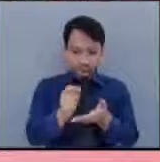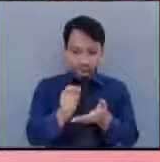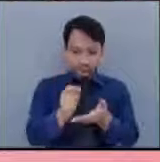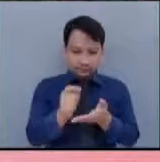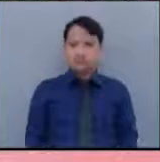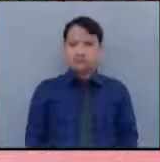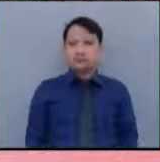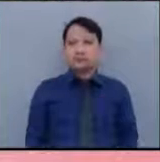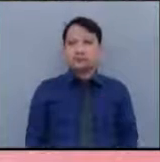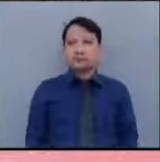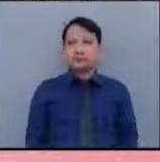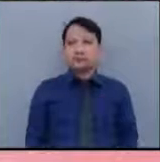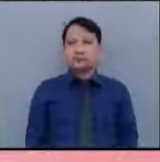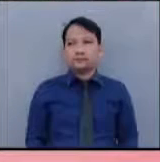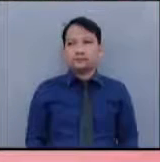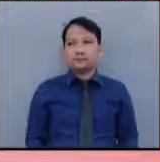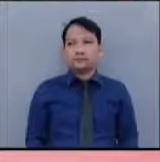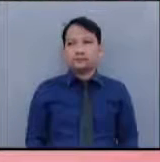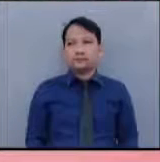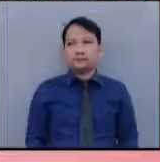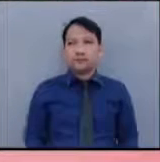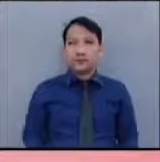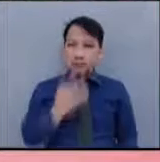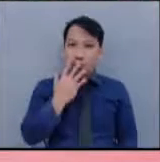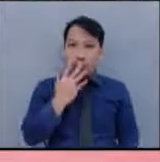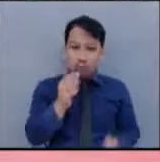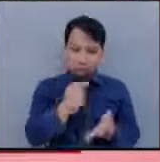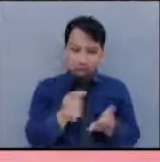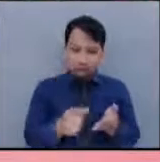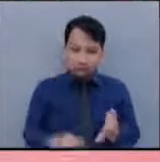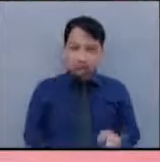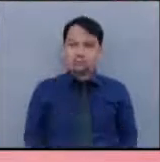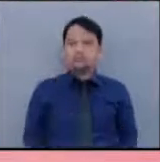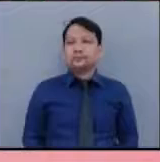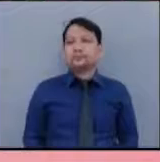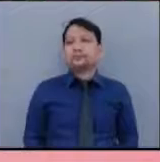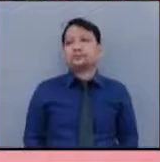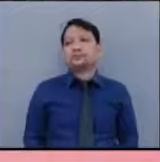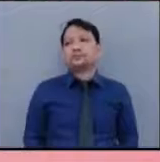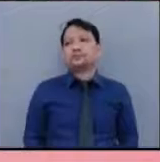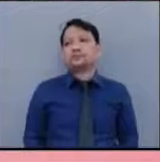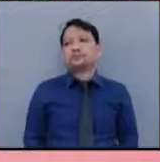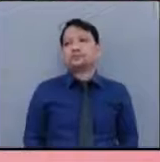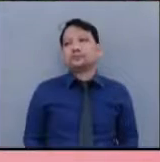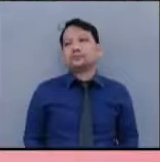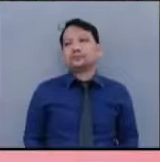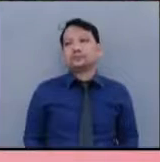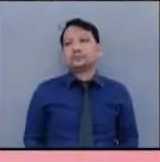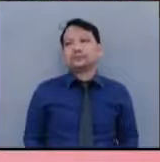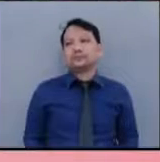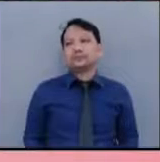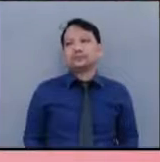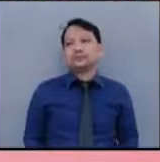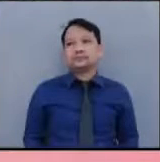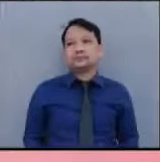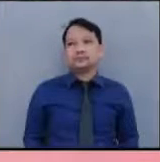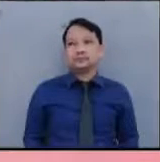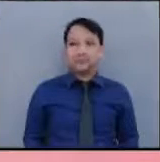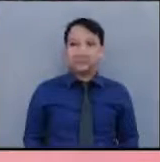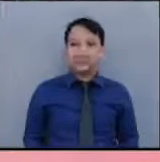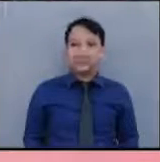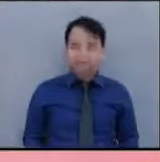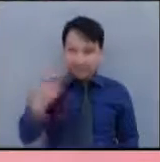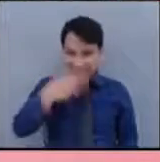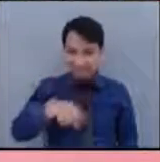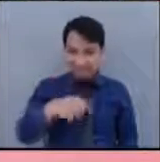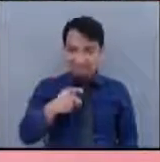Ako gusto ko, ano. Ayan. Ako blue-blue, ako blue. Ang ganda, di ba? Alam mo,